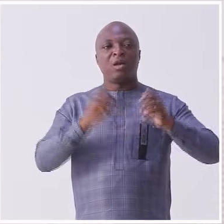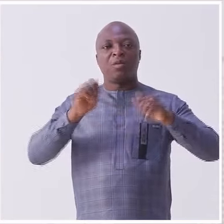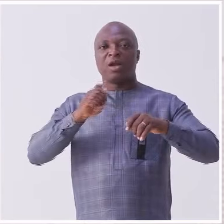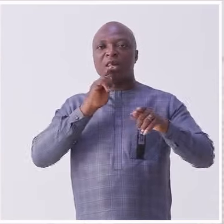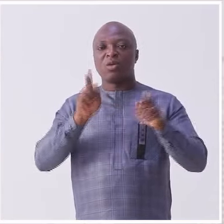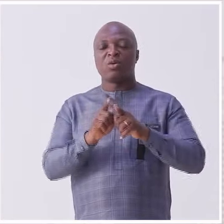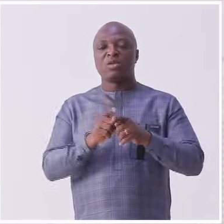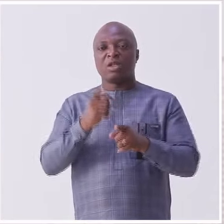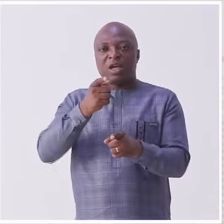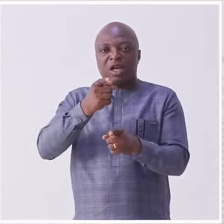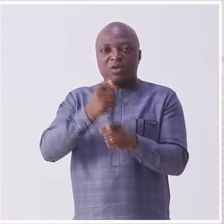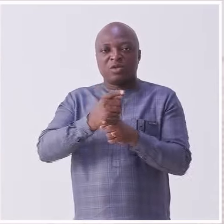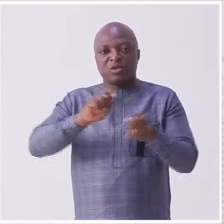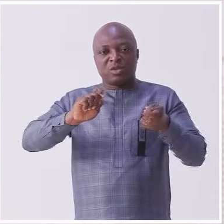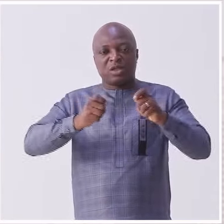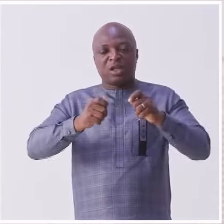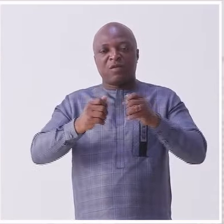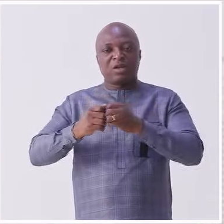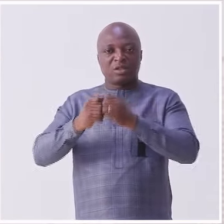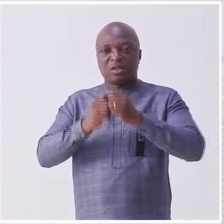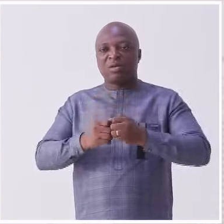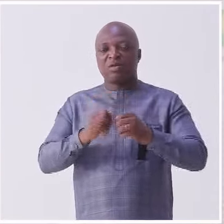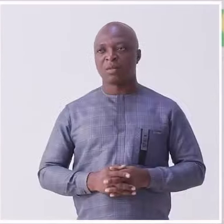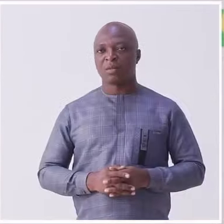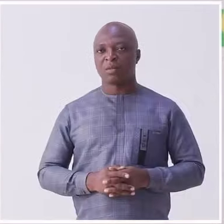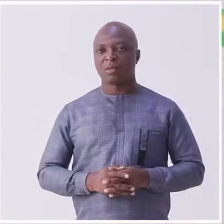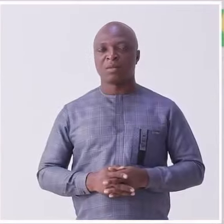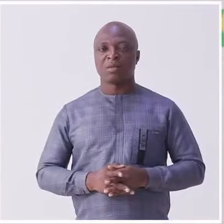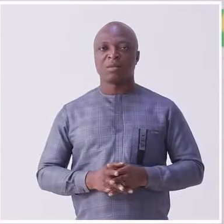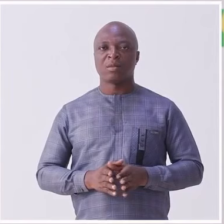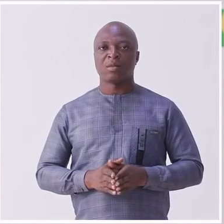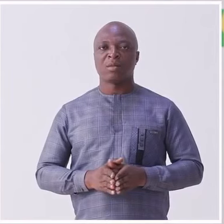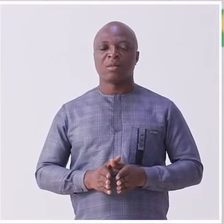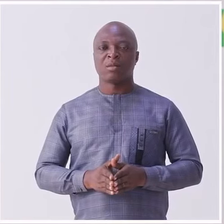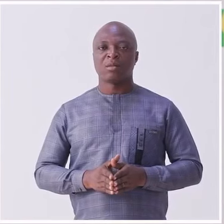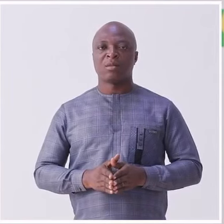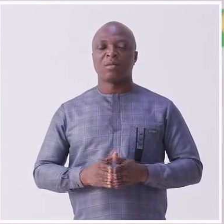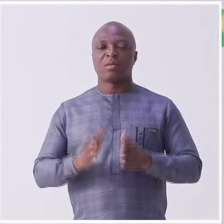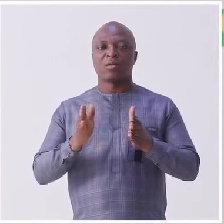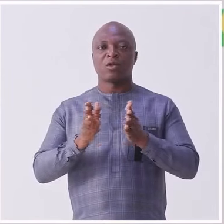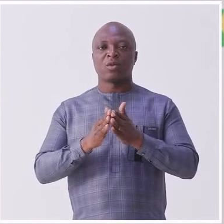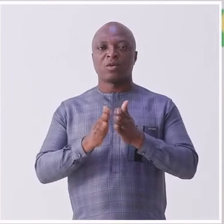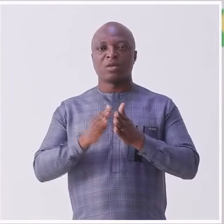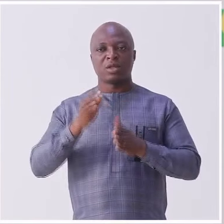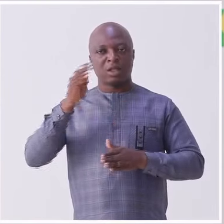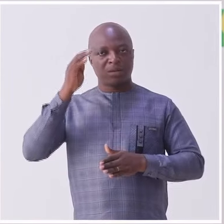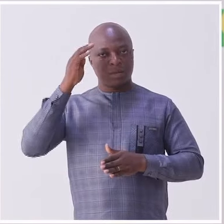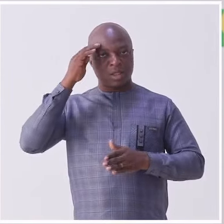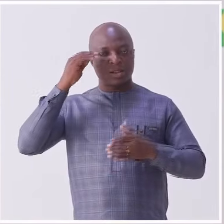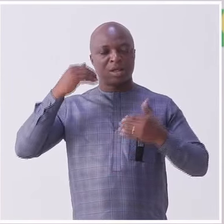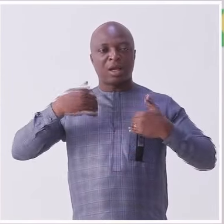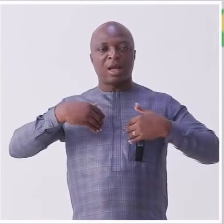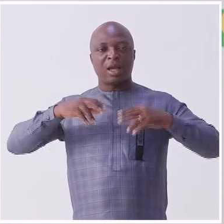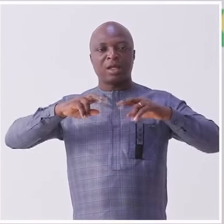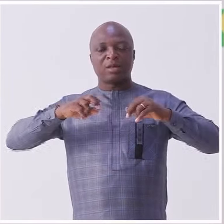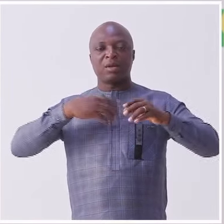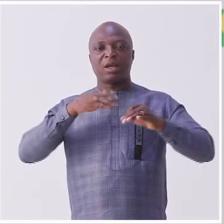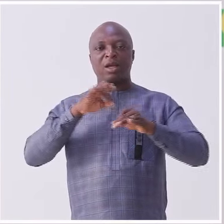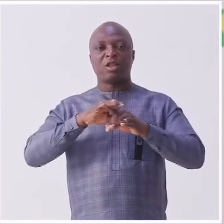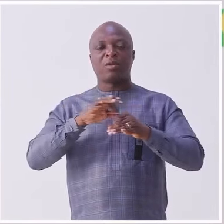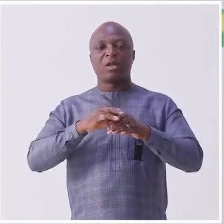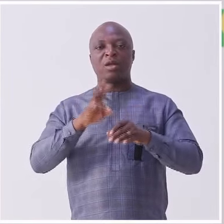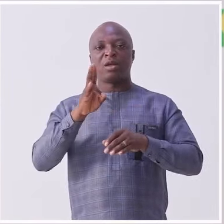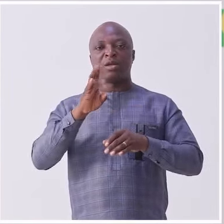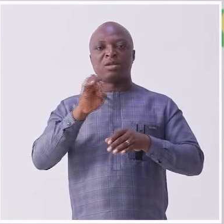être ajustée en fonction des circonstances. Le Conseil des ministres a examiné et adopté